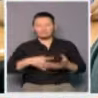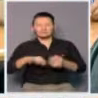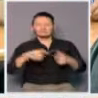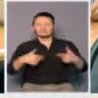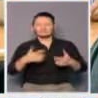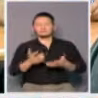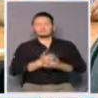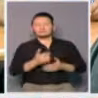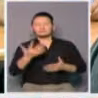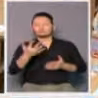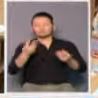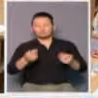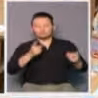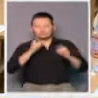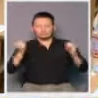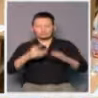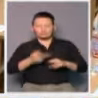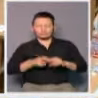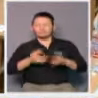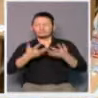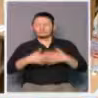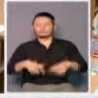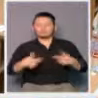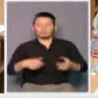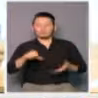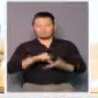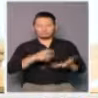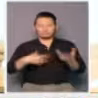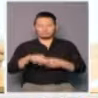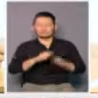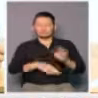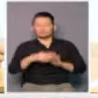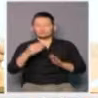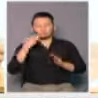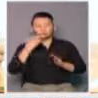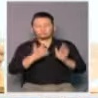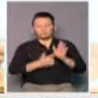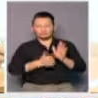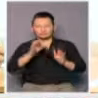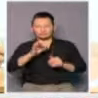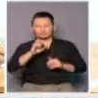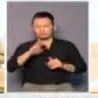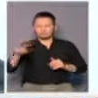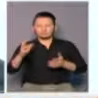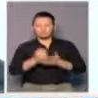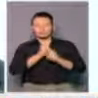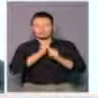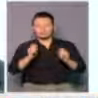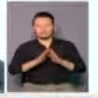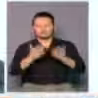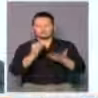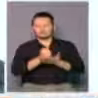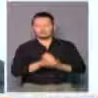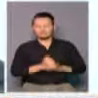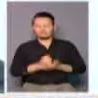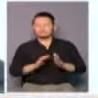экзамен на пятидневном семинаре. По результатам тестирования участникам, набравшим свыше 70% баллов, будут вручены специальные